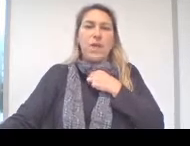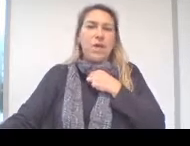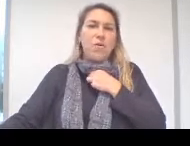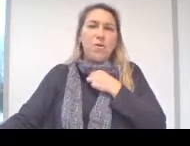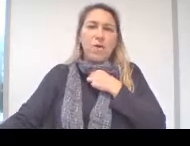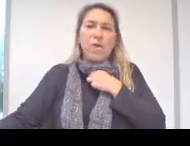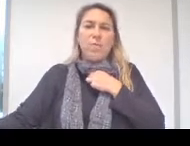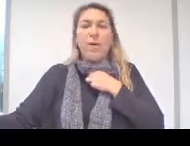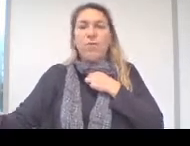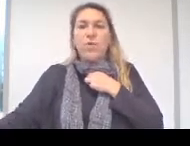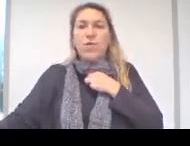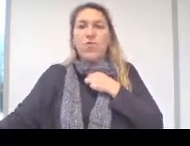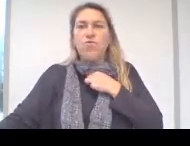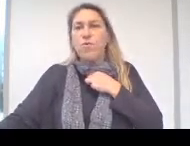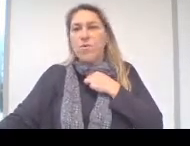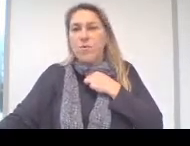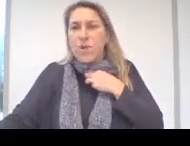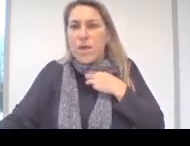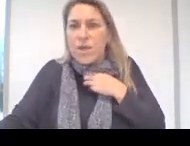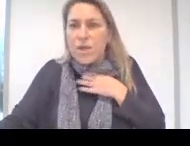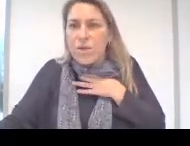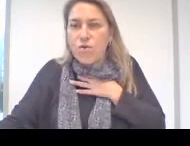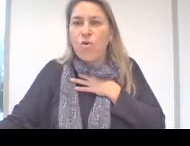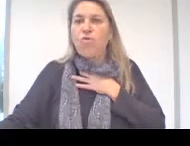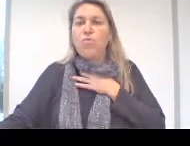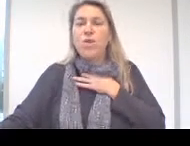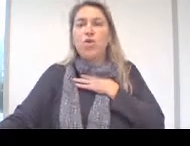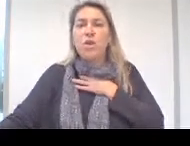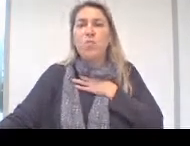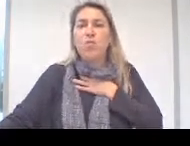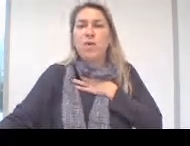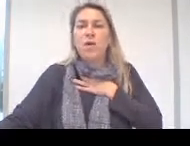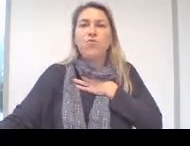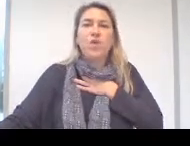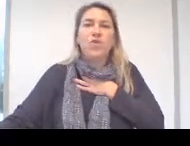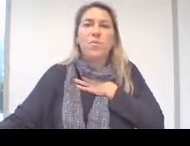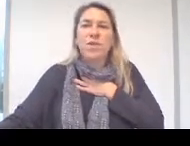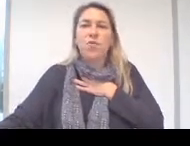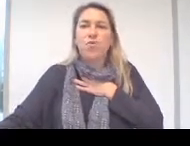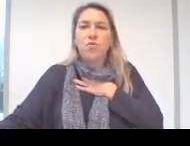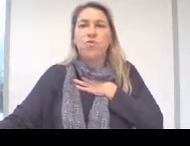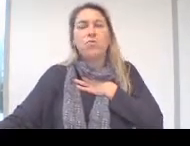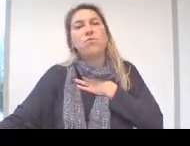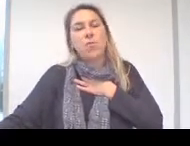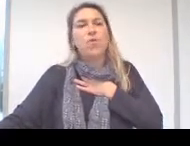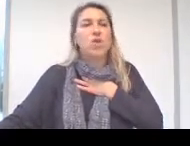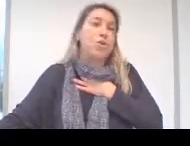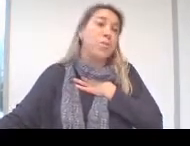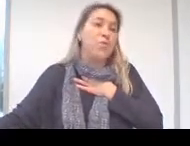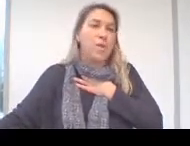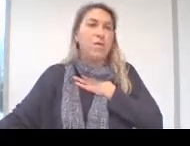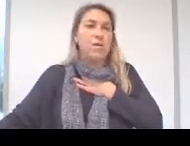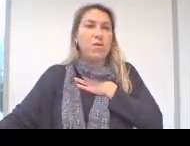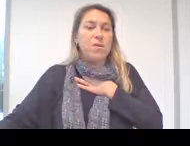diapositive. Et par contre, une question sur le recrutement des jeunes diplômés. Donc, est-ce que ces métiers recrutent notamment des